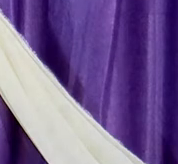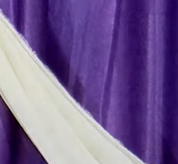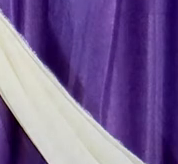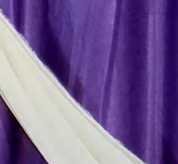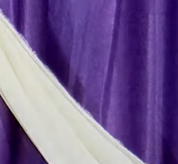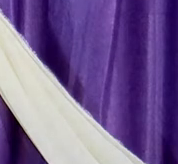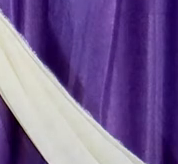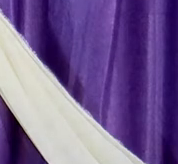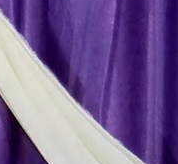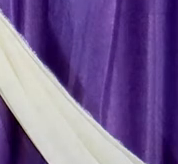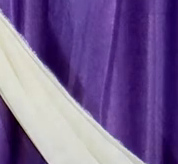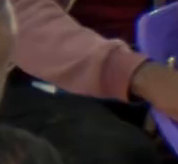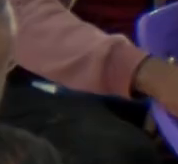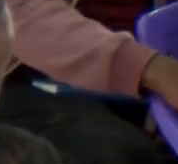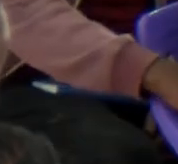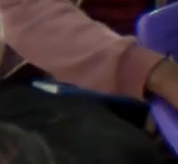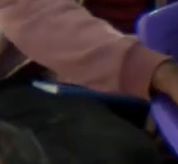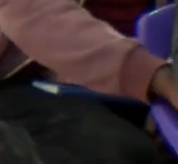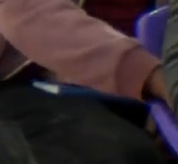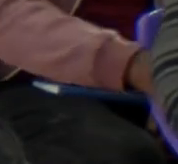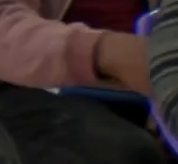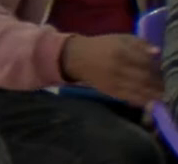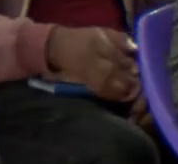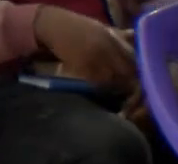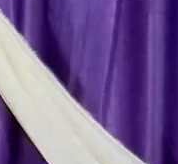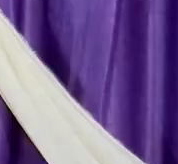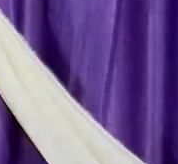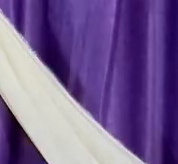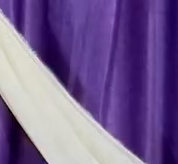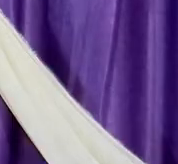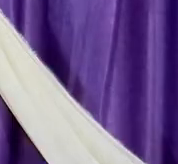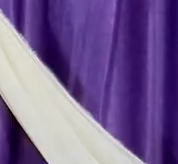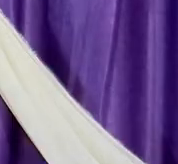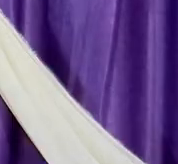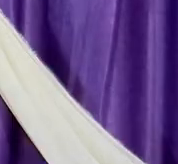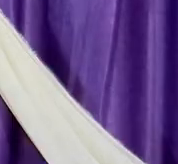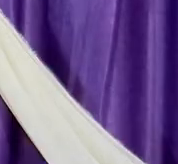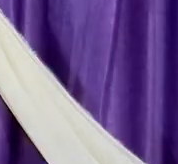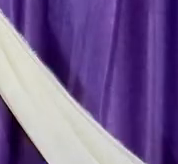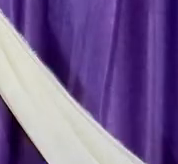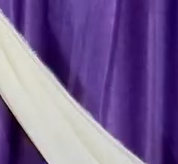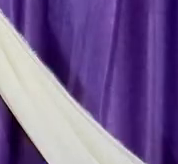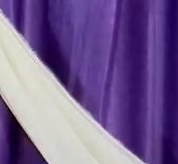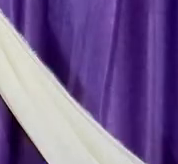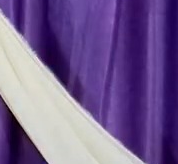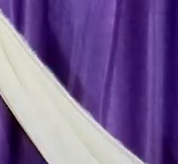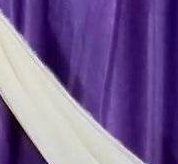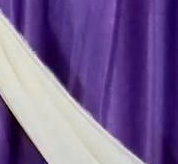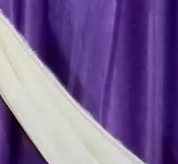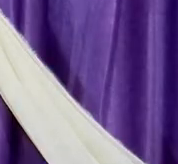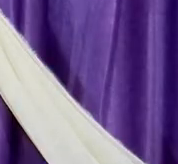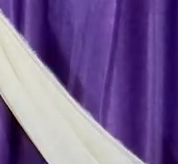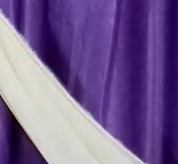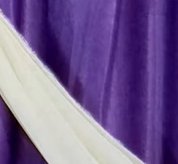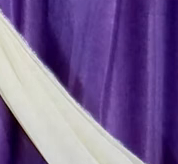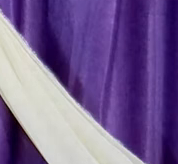Naitwa Pastor Wycliffe. Kwa ni vizuri kujitambulisha ili pia watu waweze kujua, wasishangae tu